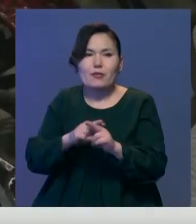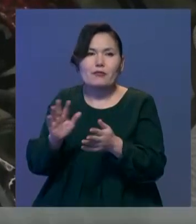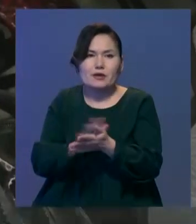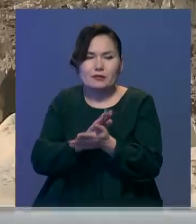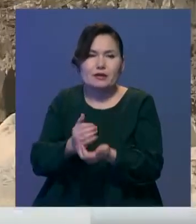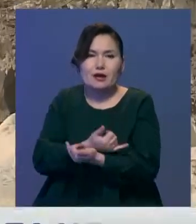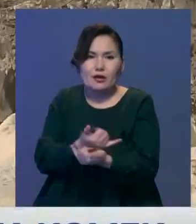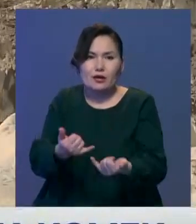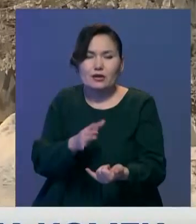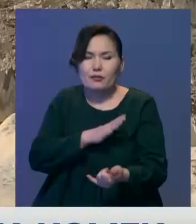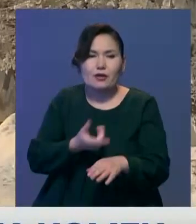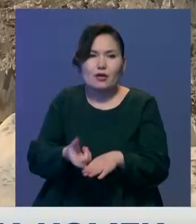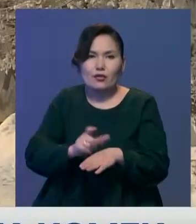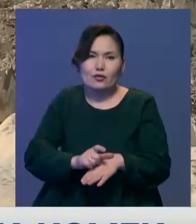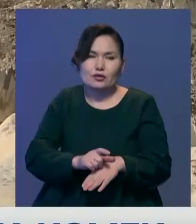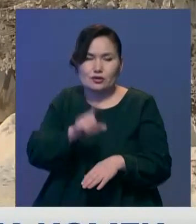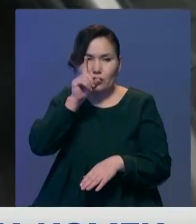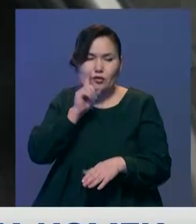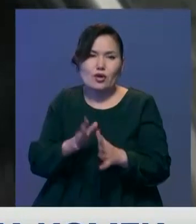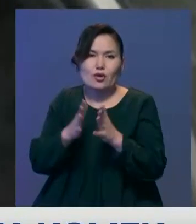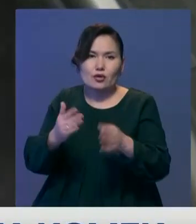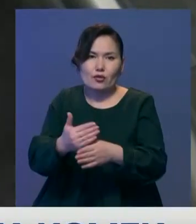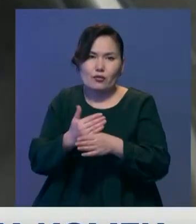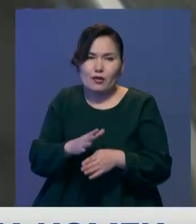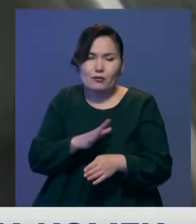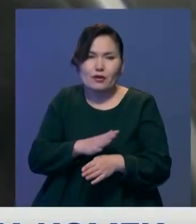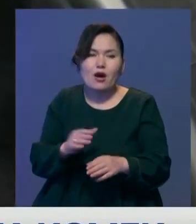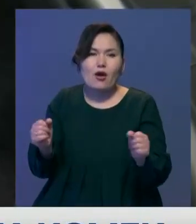шексіз. Бұл қазіргі уақытта үлкен көмек деп санаймын.